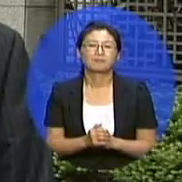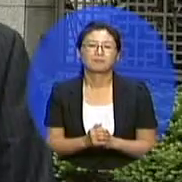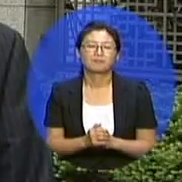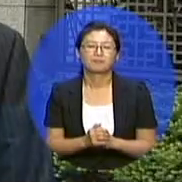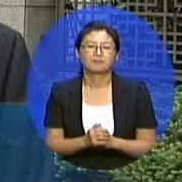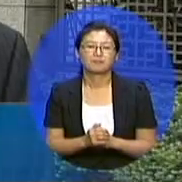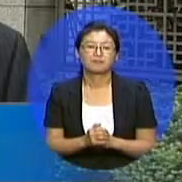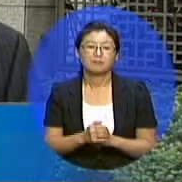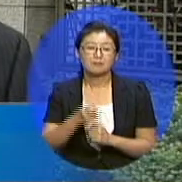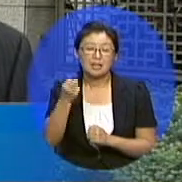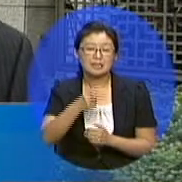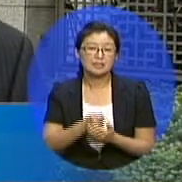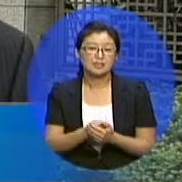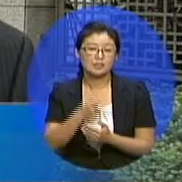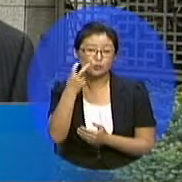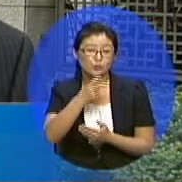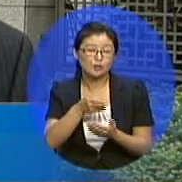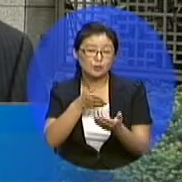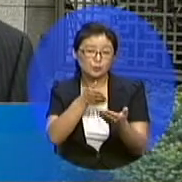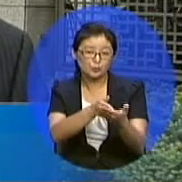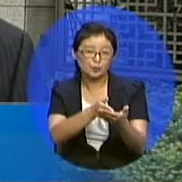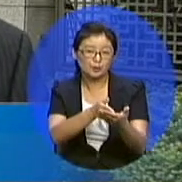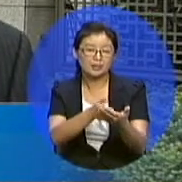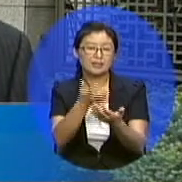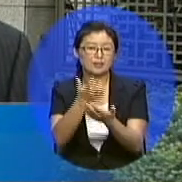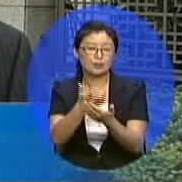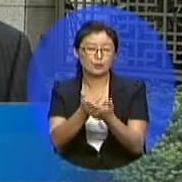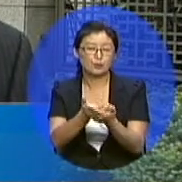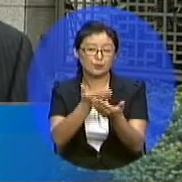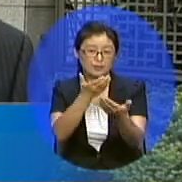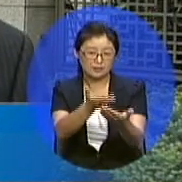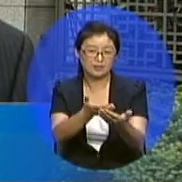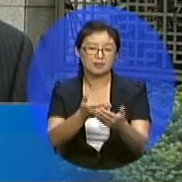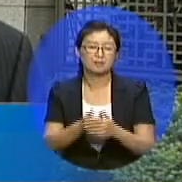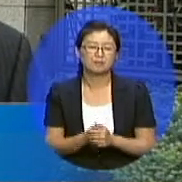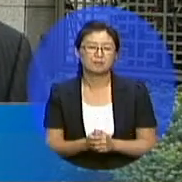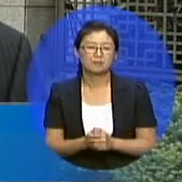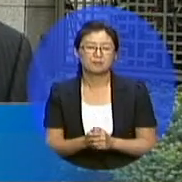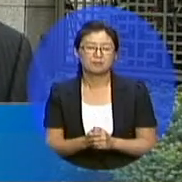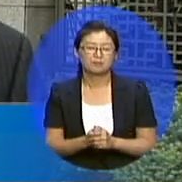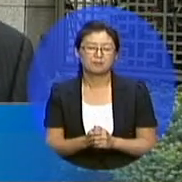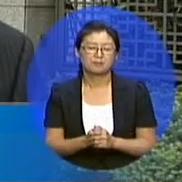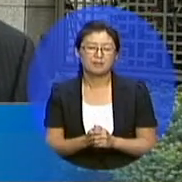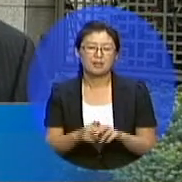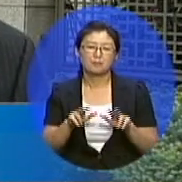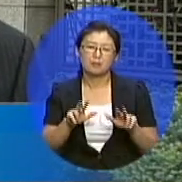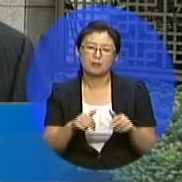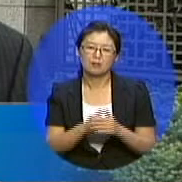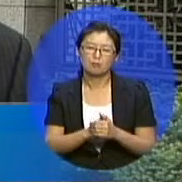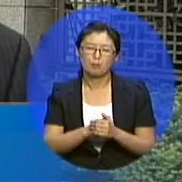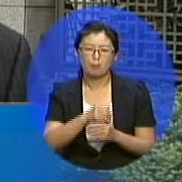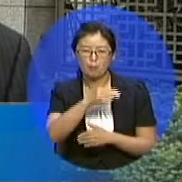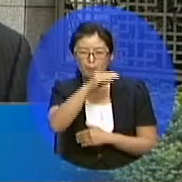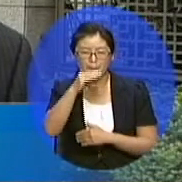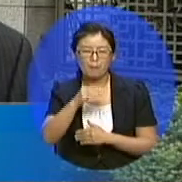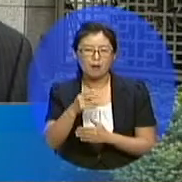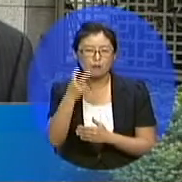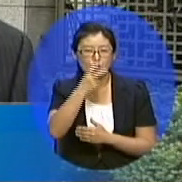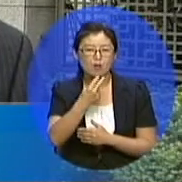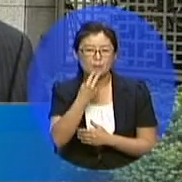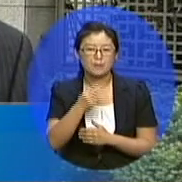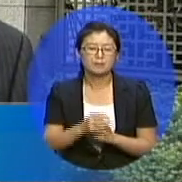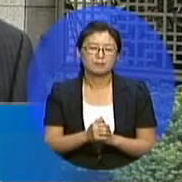저희가 이제 다시 수사를 요청하는 서류를 검찰청에 제출을 했는데 지금까지는 제대로 수사가 이루어지지